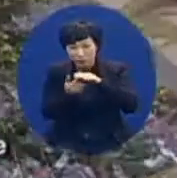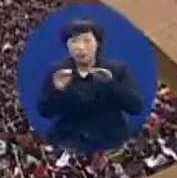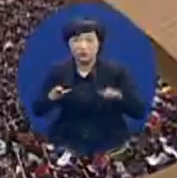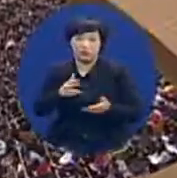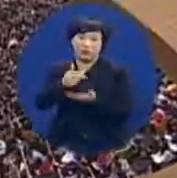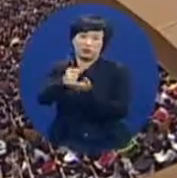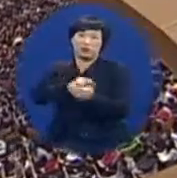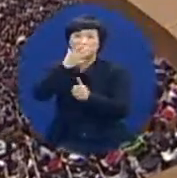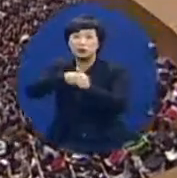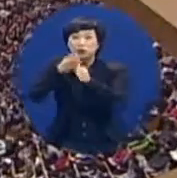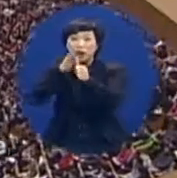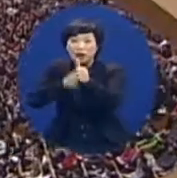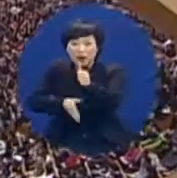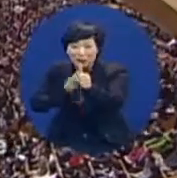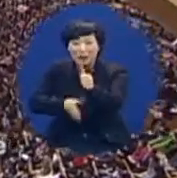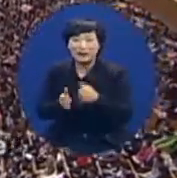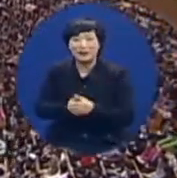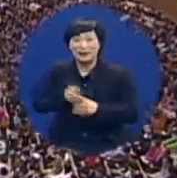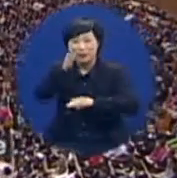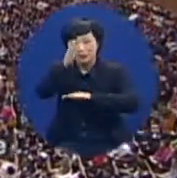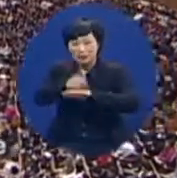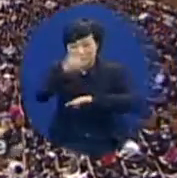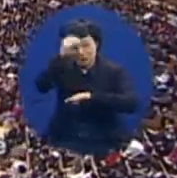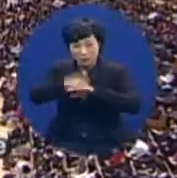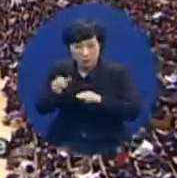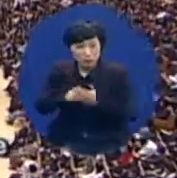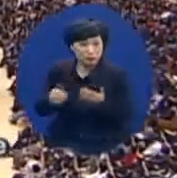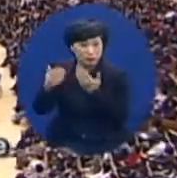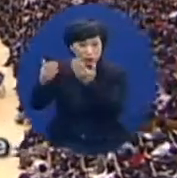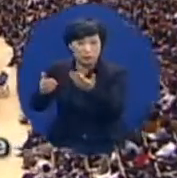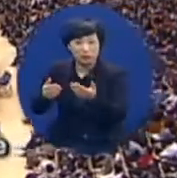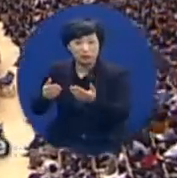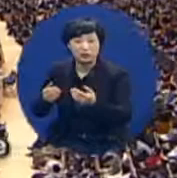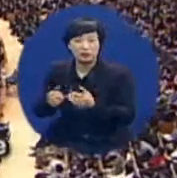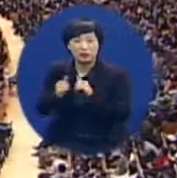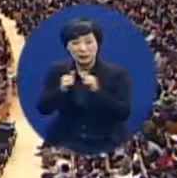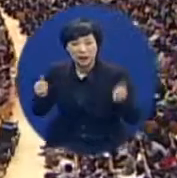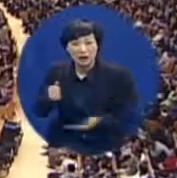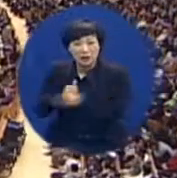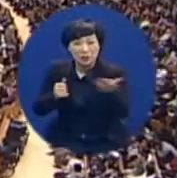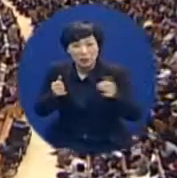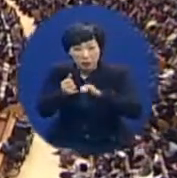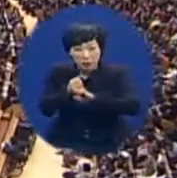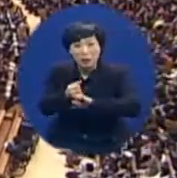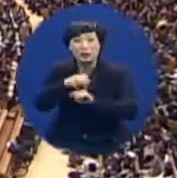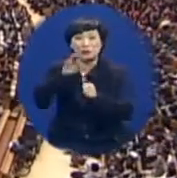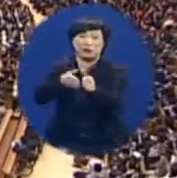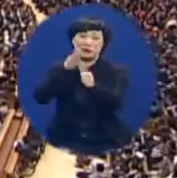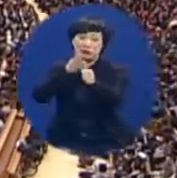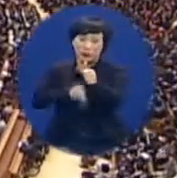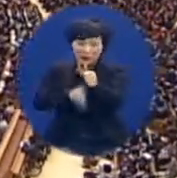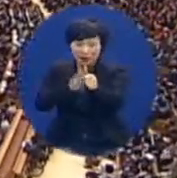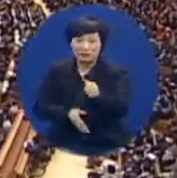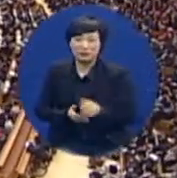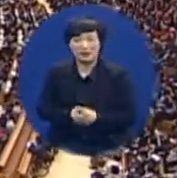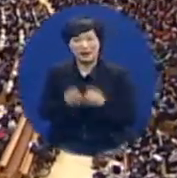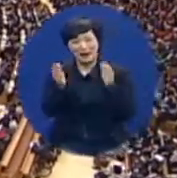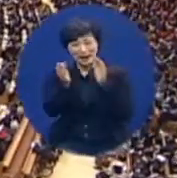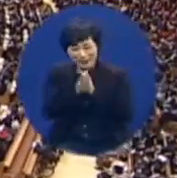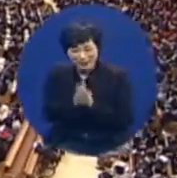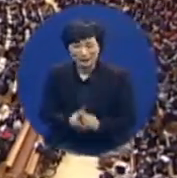축합니다 아멘 감사로 물를 들여 이행하는 자가 되기를 주님의 이름으로 축원합니다 아멘